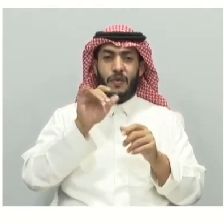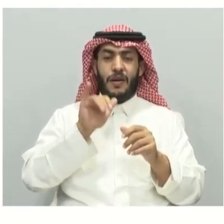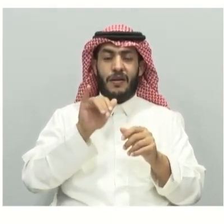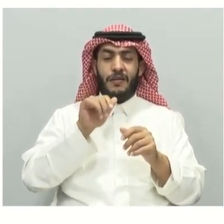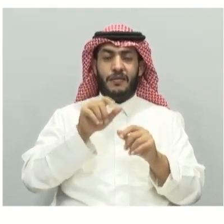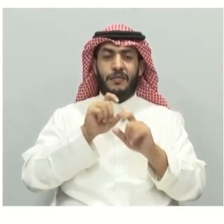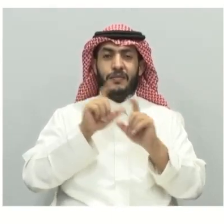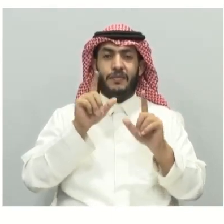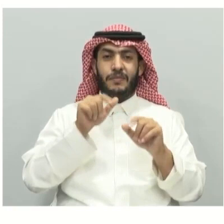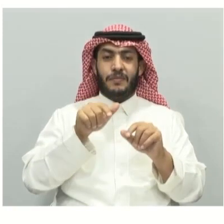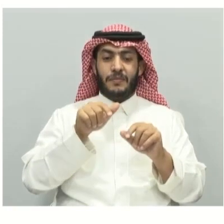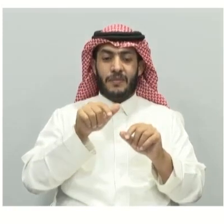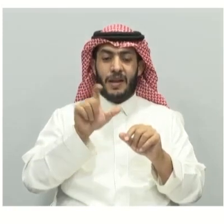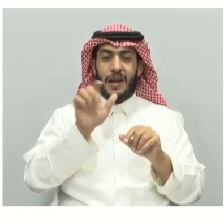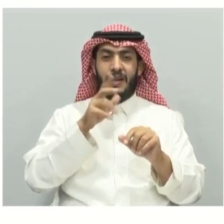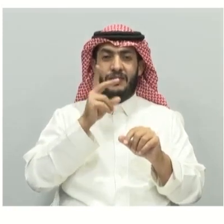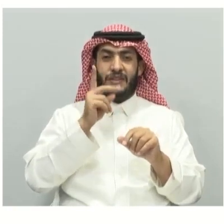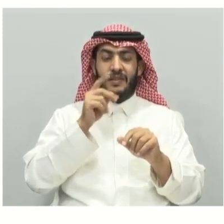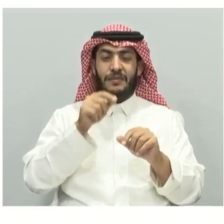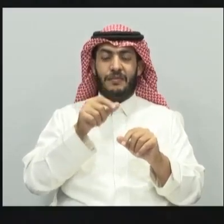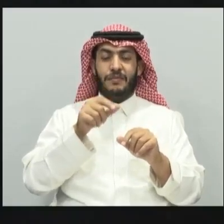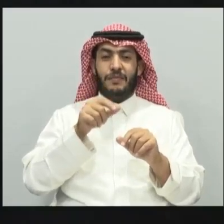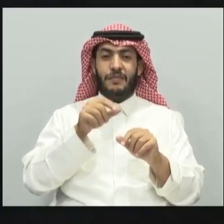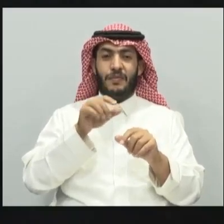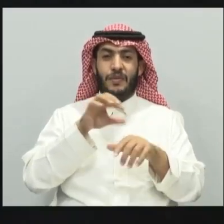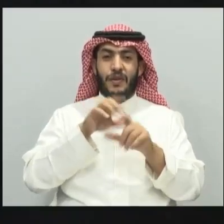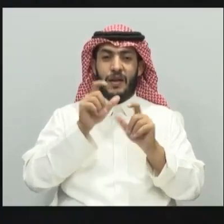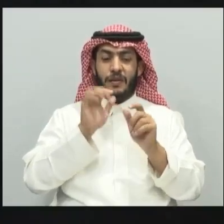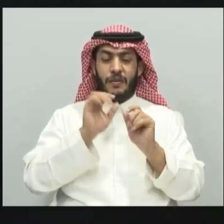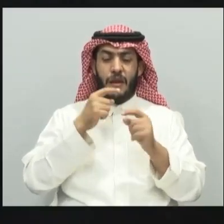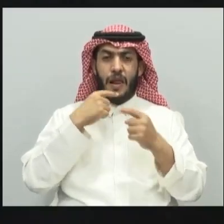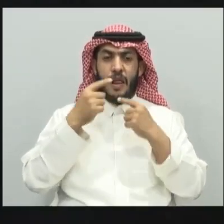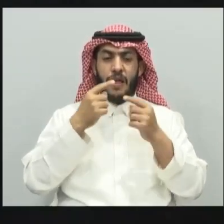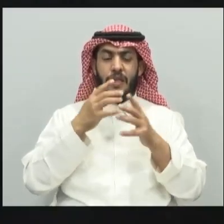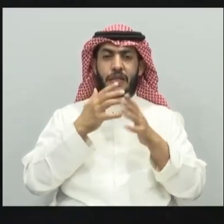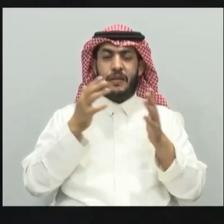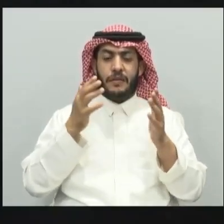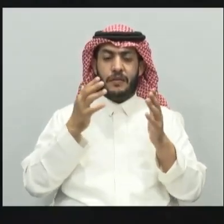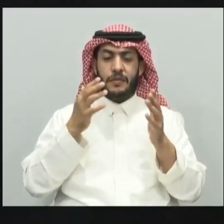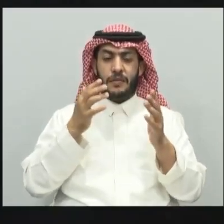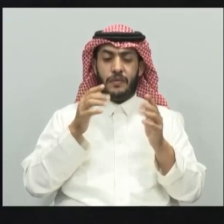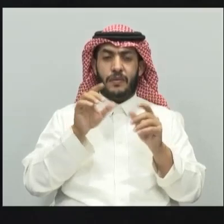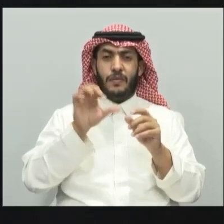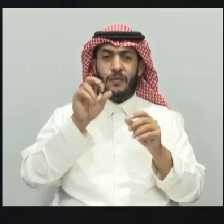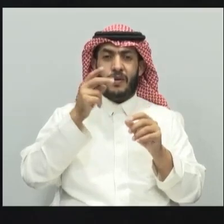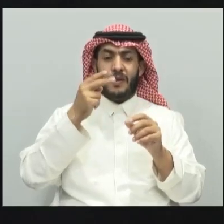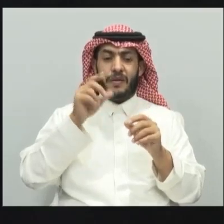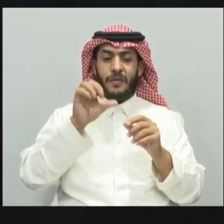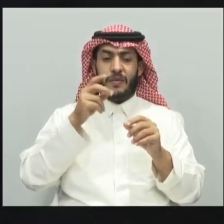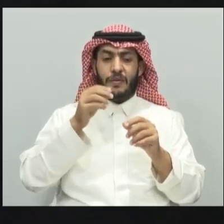اذا تبينا من من هذا النشاط ان المحدثين على قدر كبير من الورع